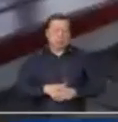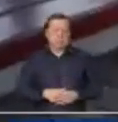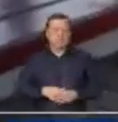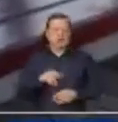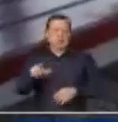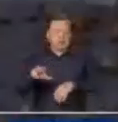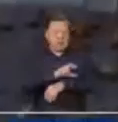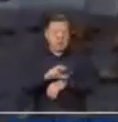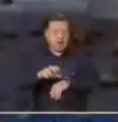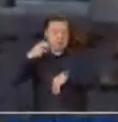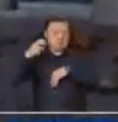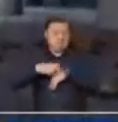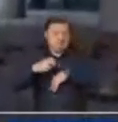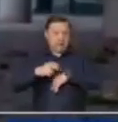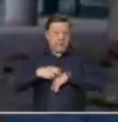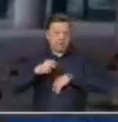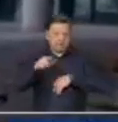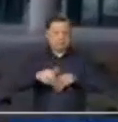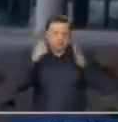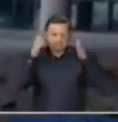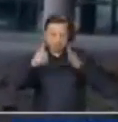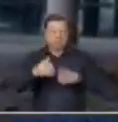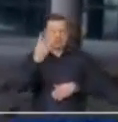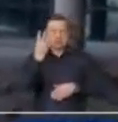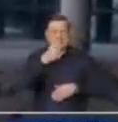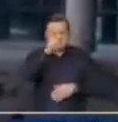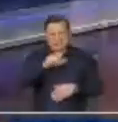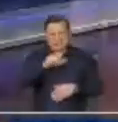technologii medycznych słuchacze będą zgłębiać przez 4 semestry.